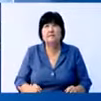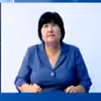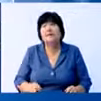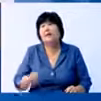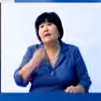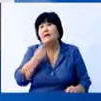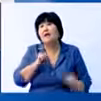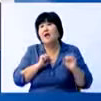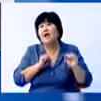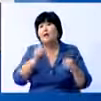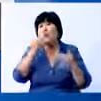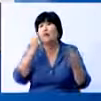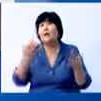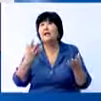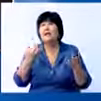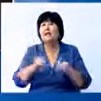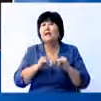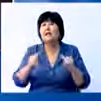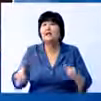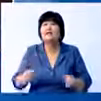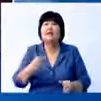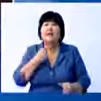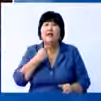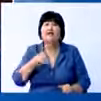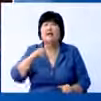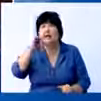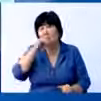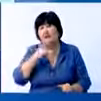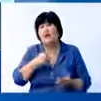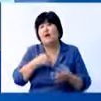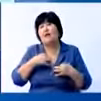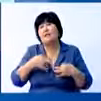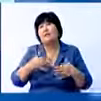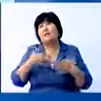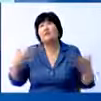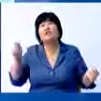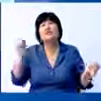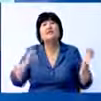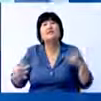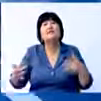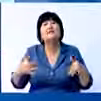Язык – опора народа. День развития языков в Кызылорде отметили большим фестивалем.